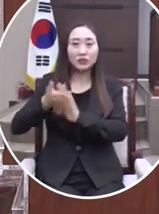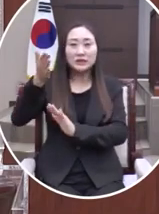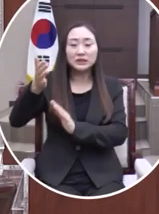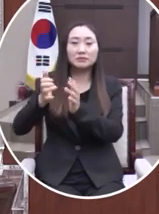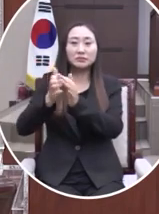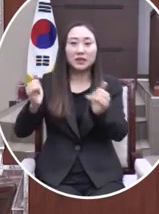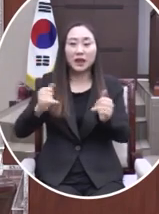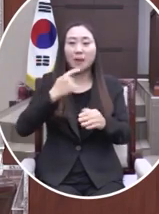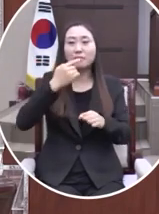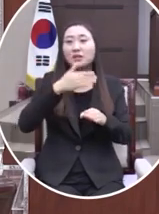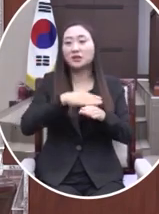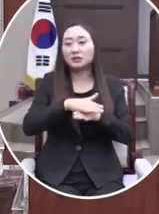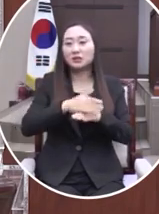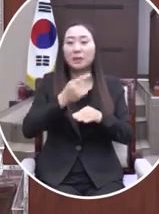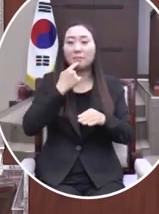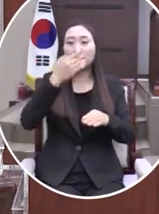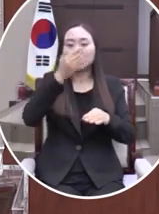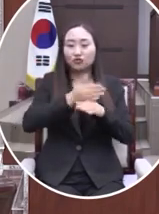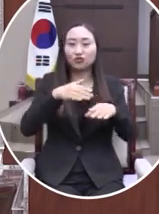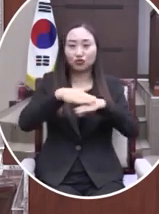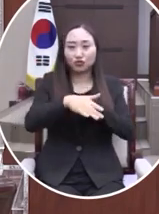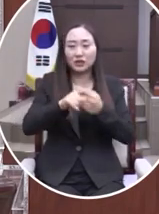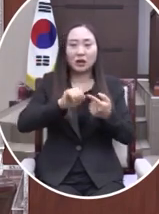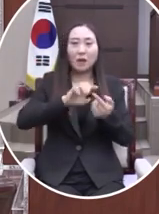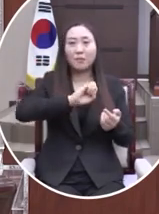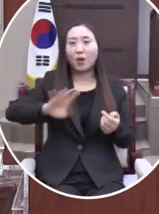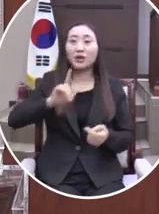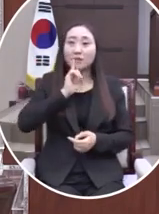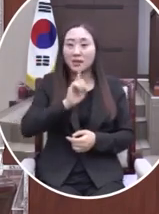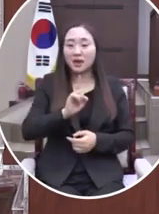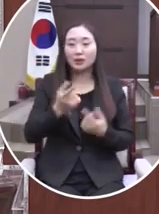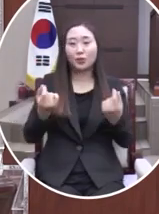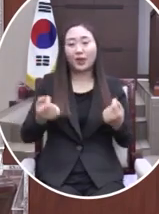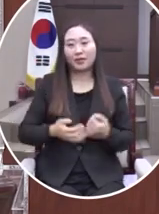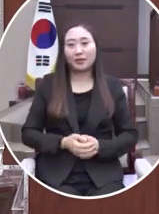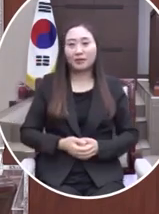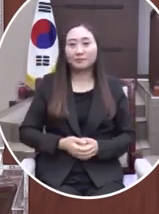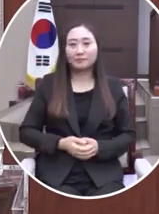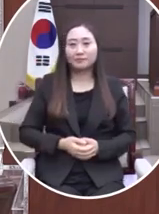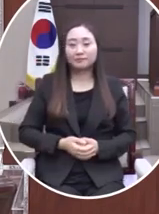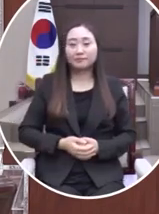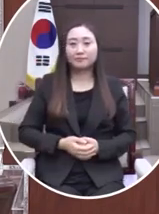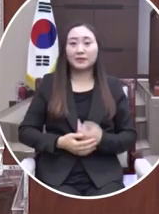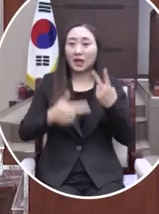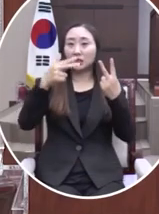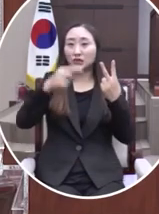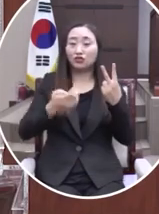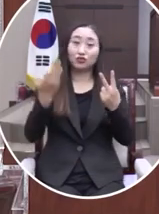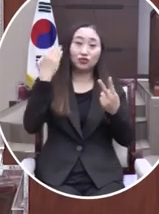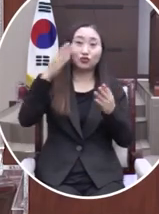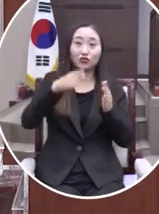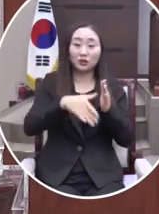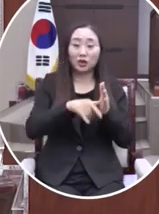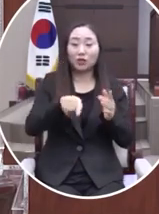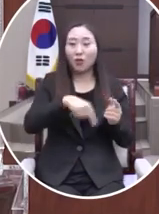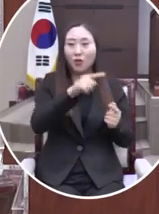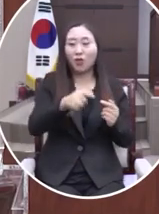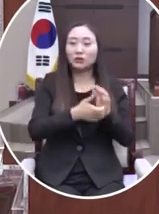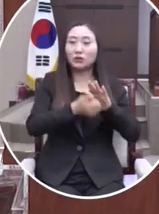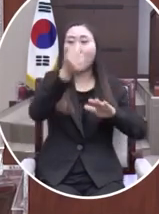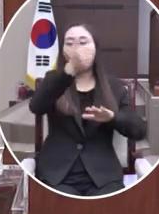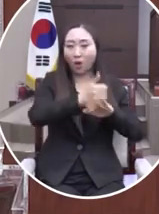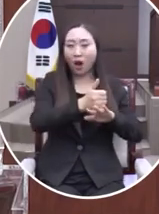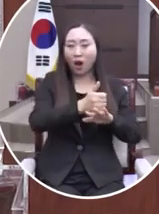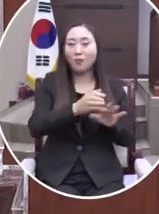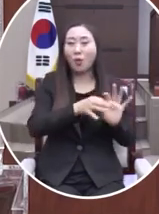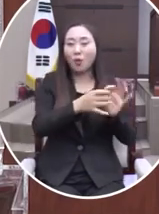민주주의를 버리는 것입니다. 그러나 2주 전 노원구 주민자치회 성과 공유회는 구청장의